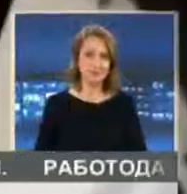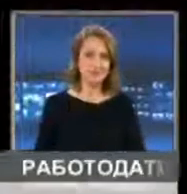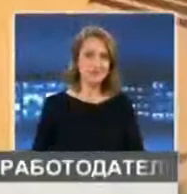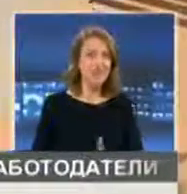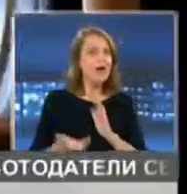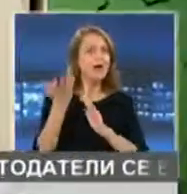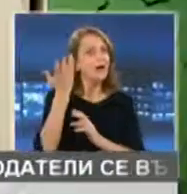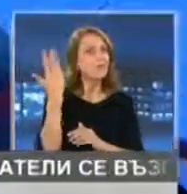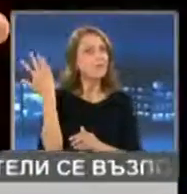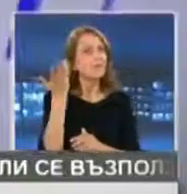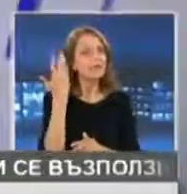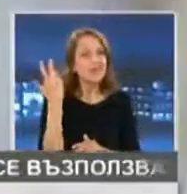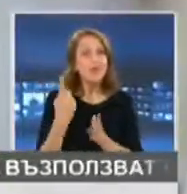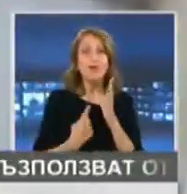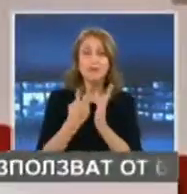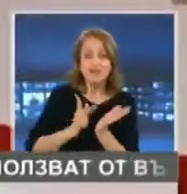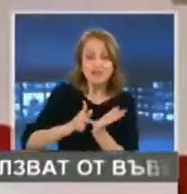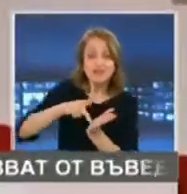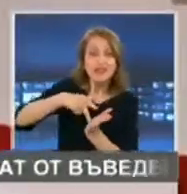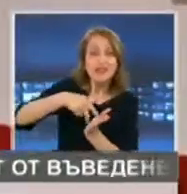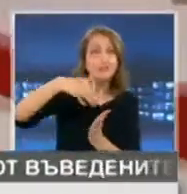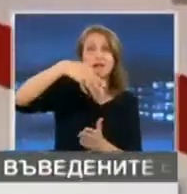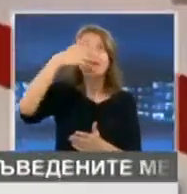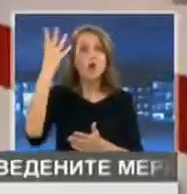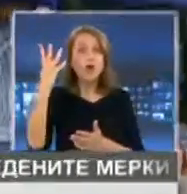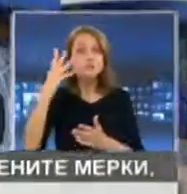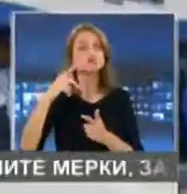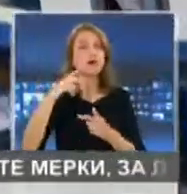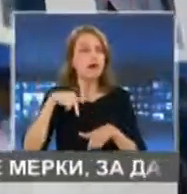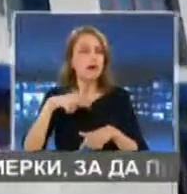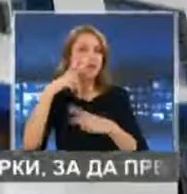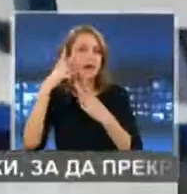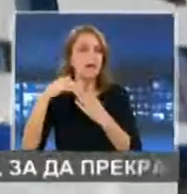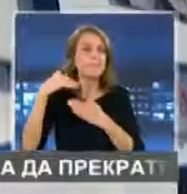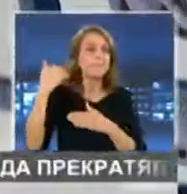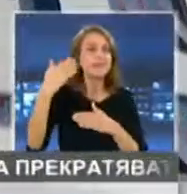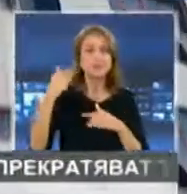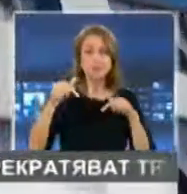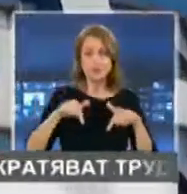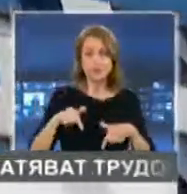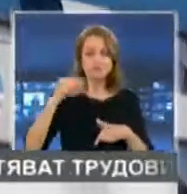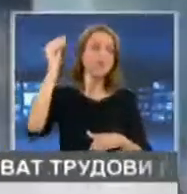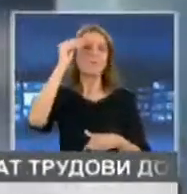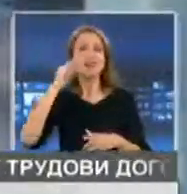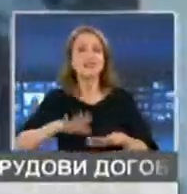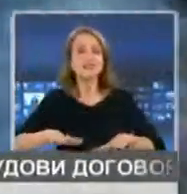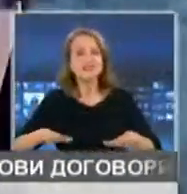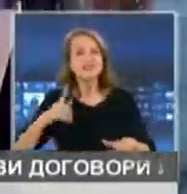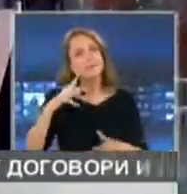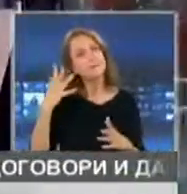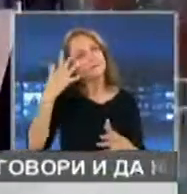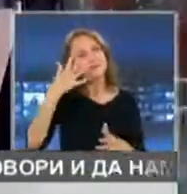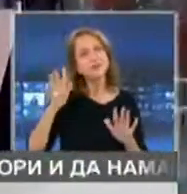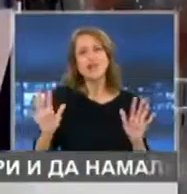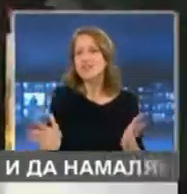От миналото и първите стъпки в космоса се телепортираме в бъдещето, където български деца мечтаят да станат космонавти.